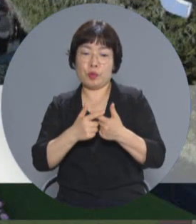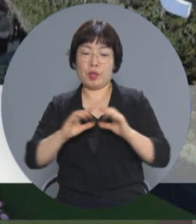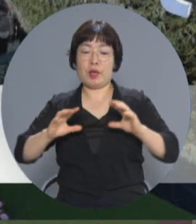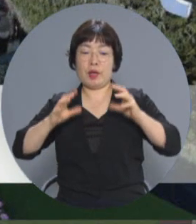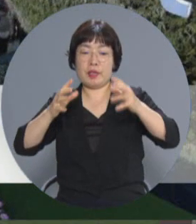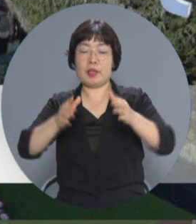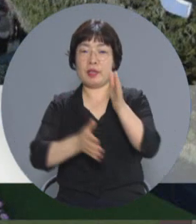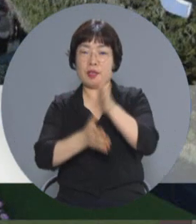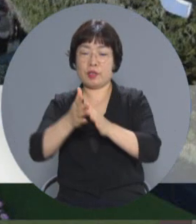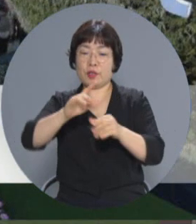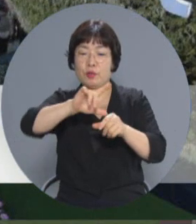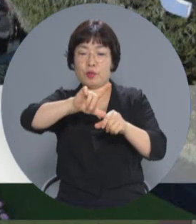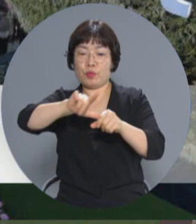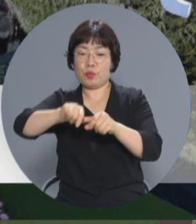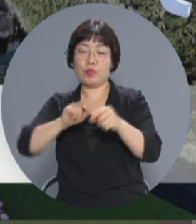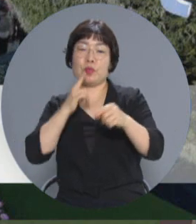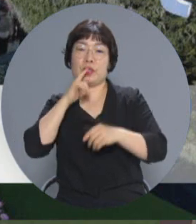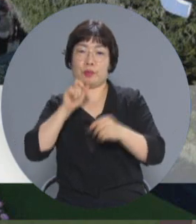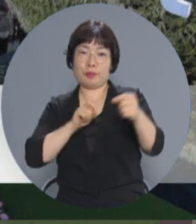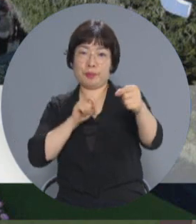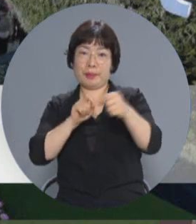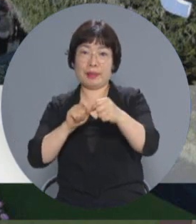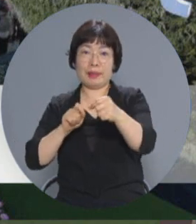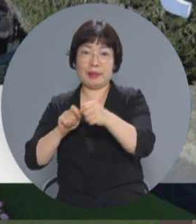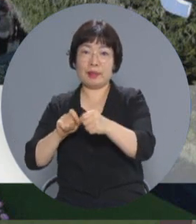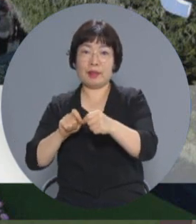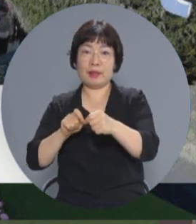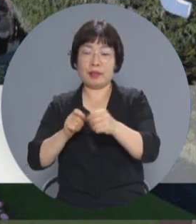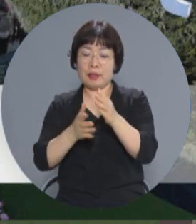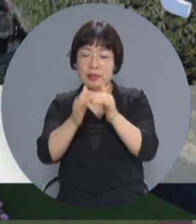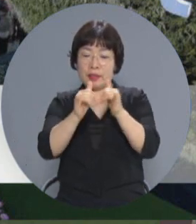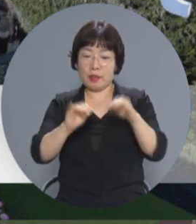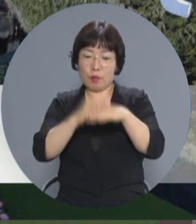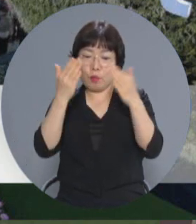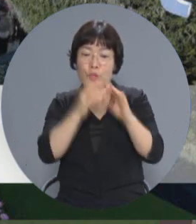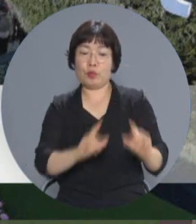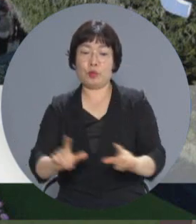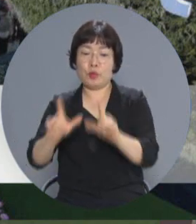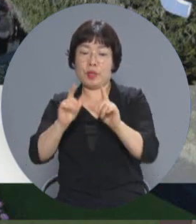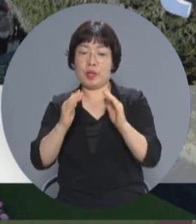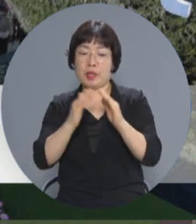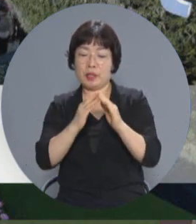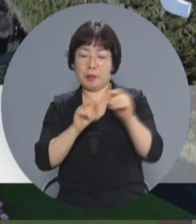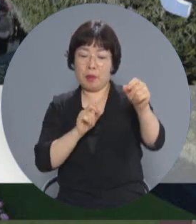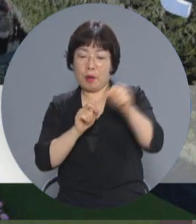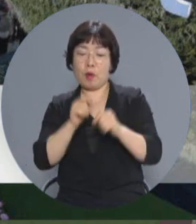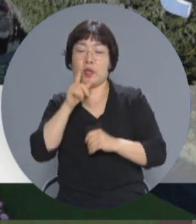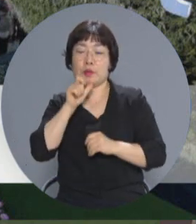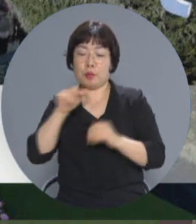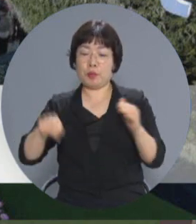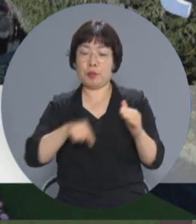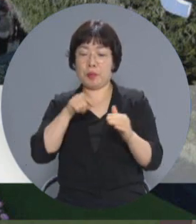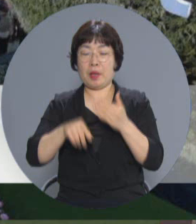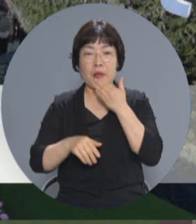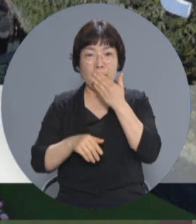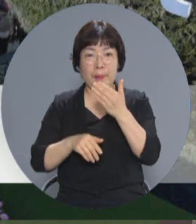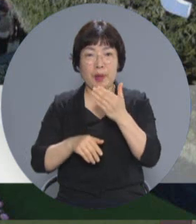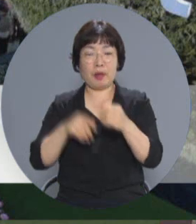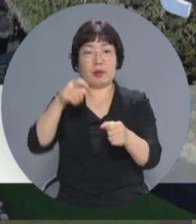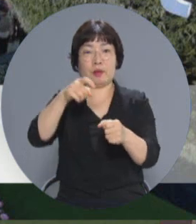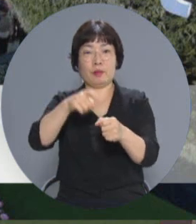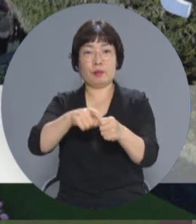이른바 15분 도시에 주목하고 있습니다. 시민들의 모든 생활을 집에서 15분 이내에 가능하도록 하는